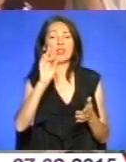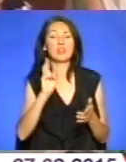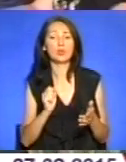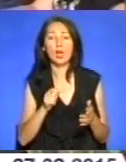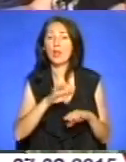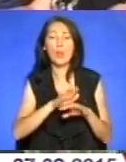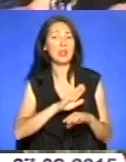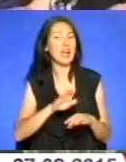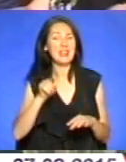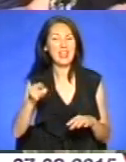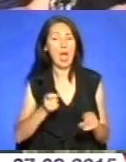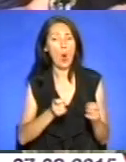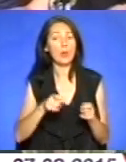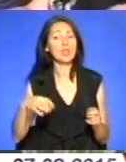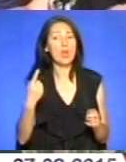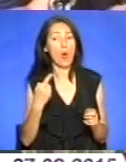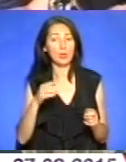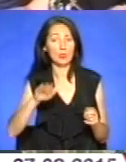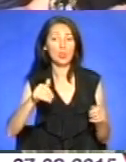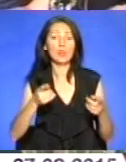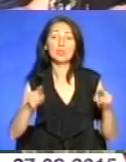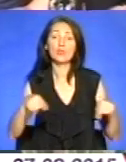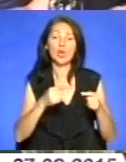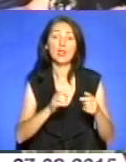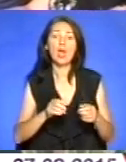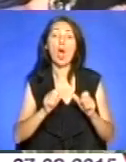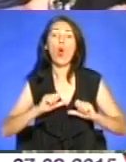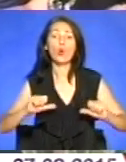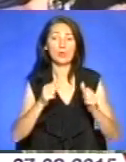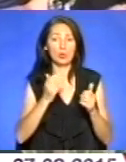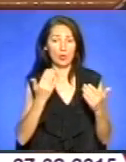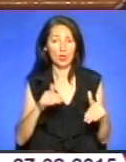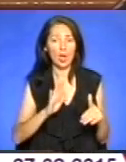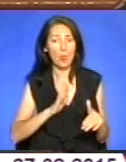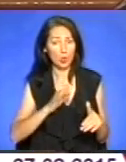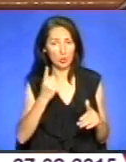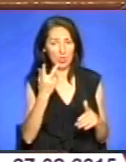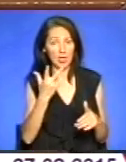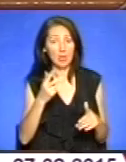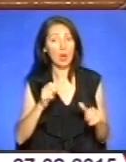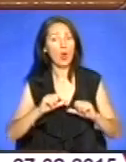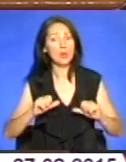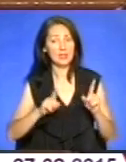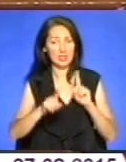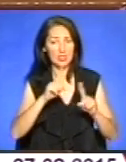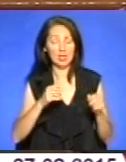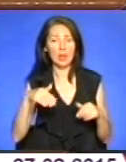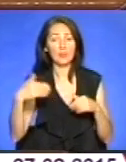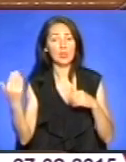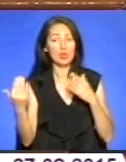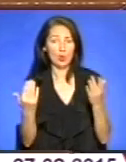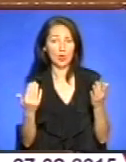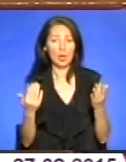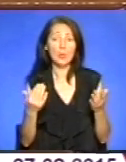області. Потім створили примирну комісію. Вже відбулося 3 її засідання. Сторонами досягнуто